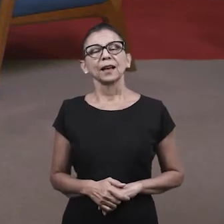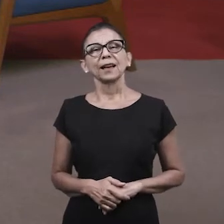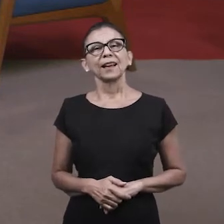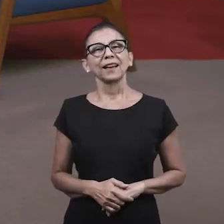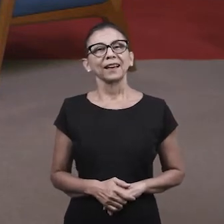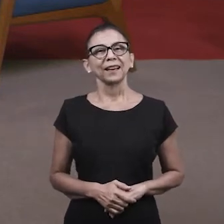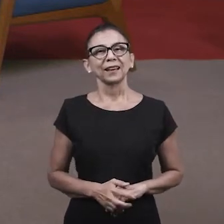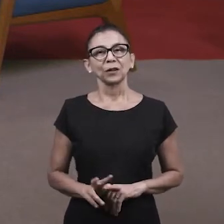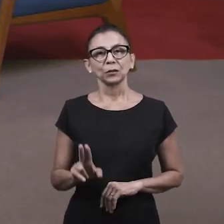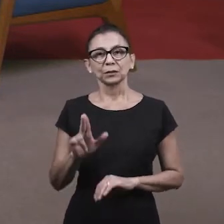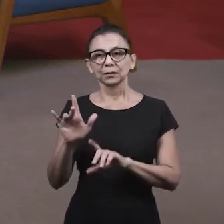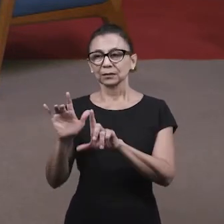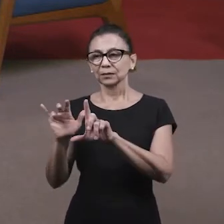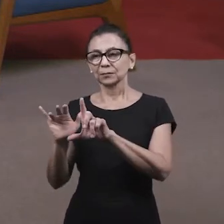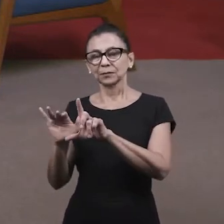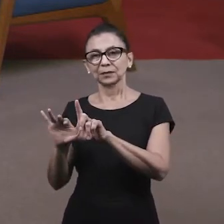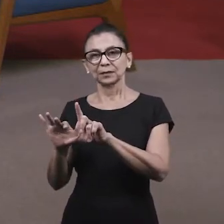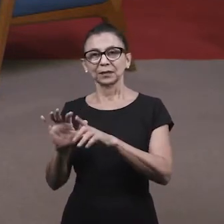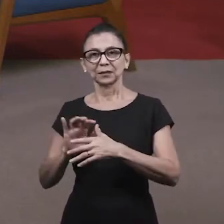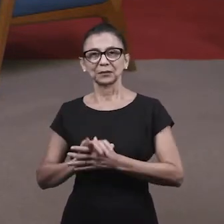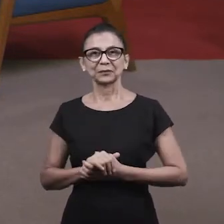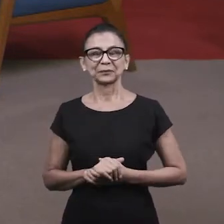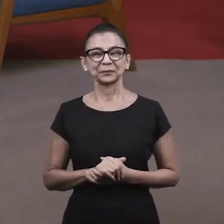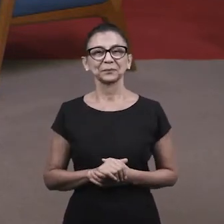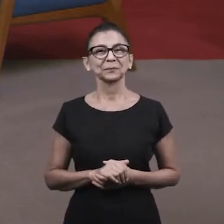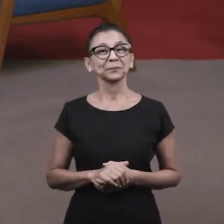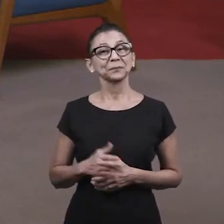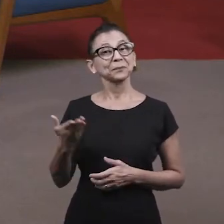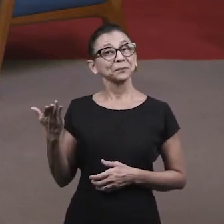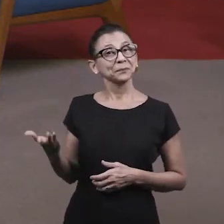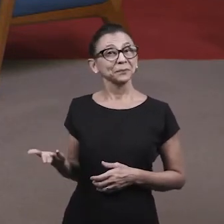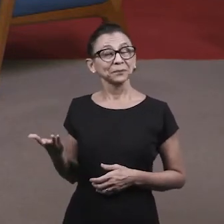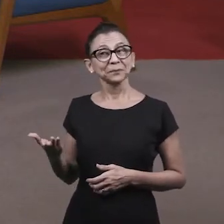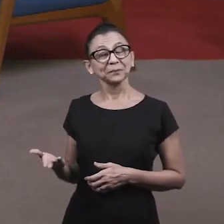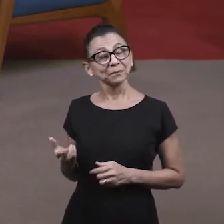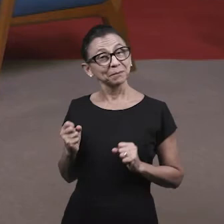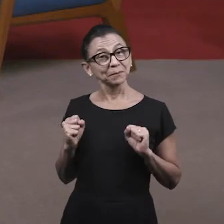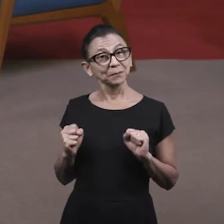pouvez répondre et participer du contenu